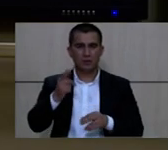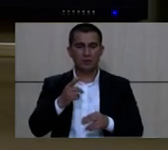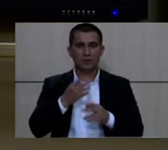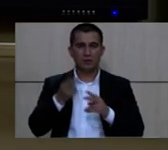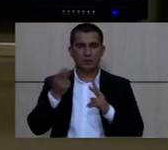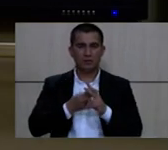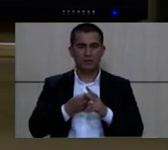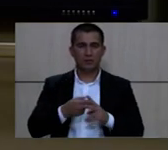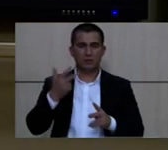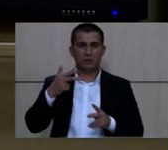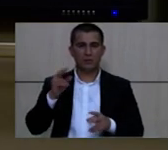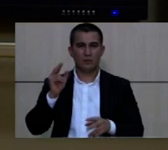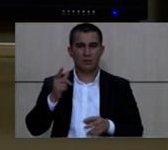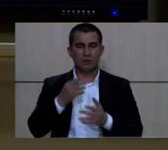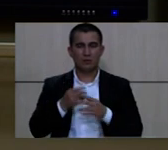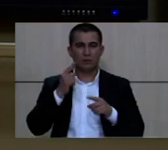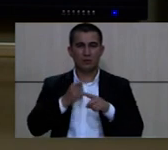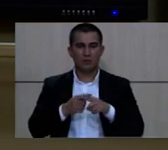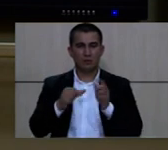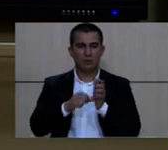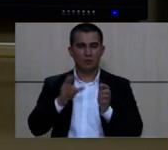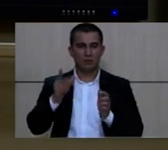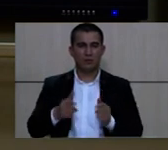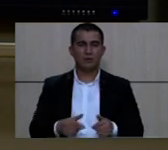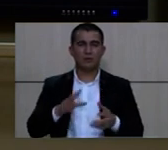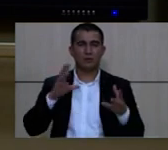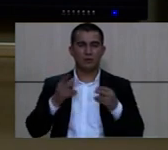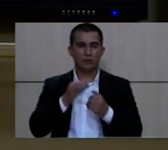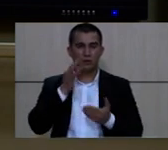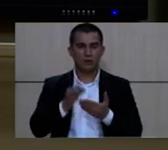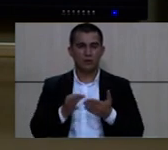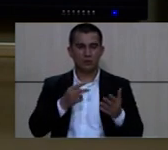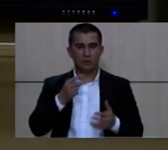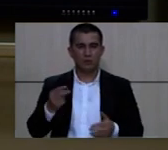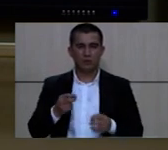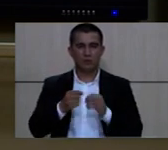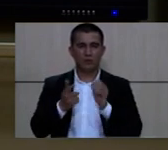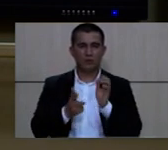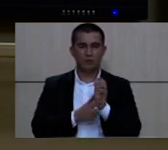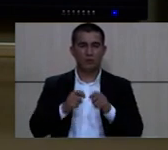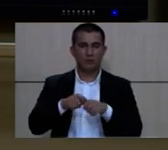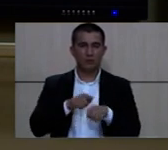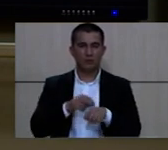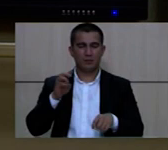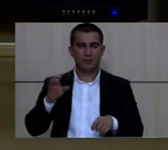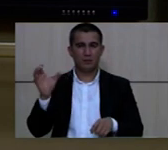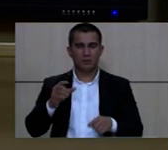bo'lu 30 kg qo'shuv 6 kg barobar 17 metr taqsim